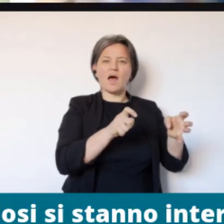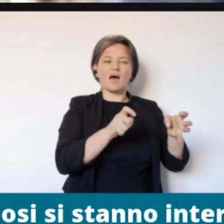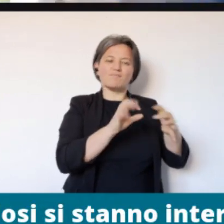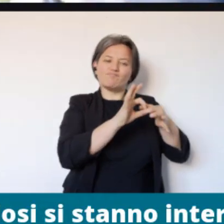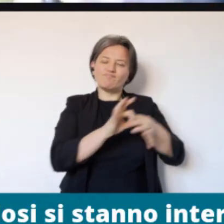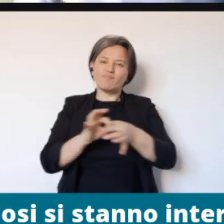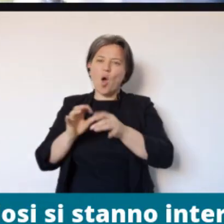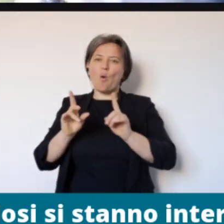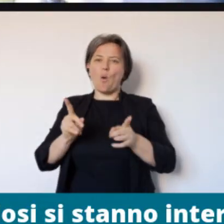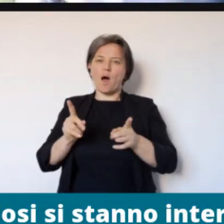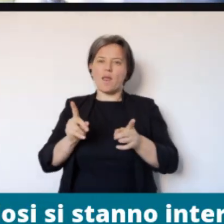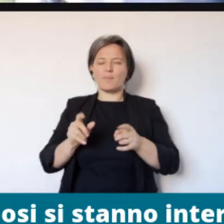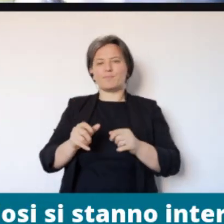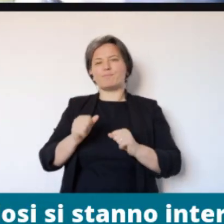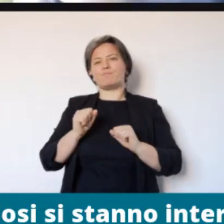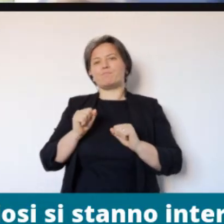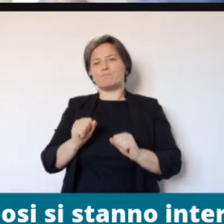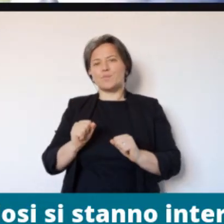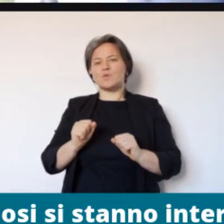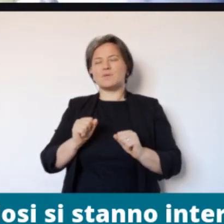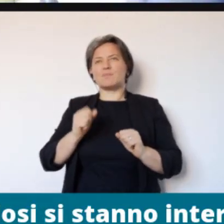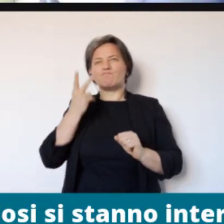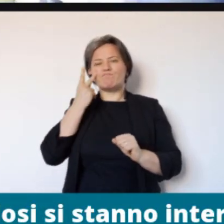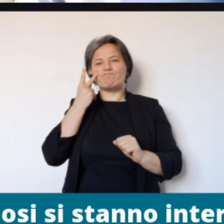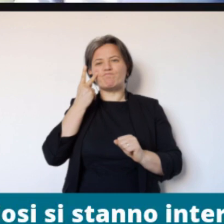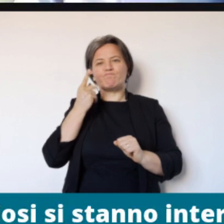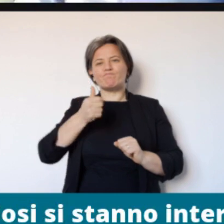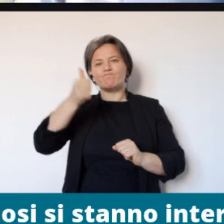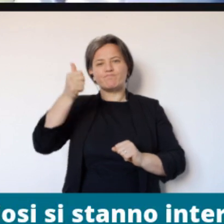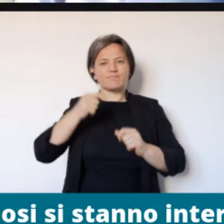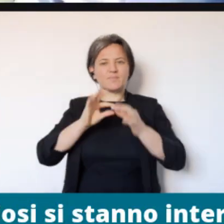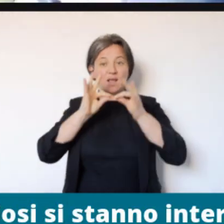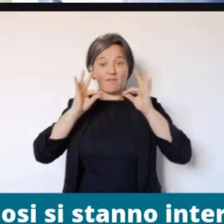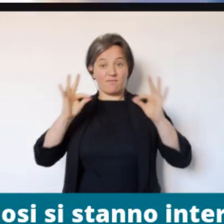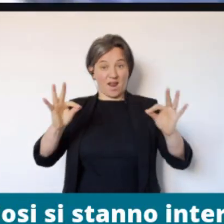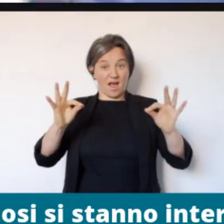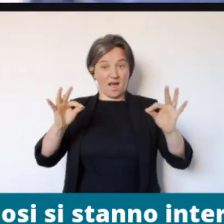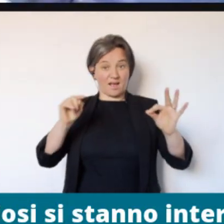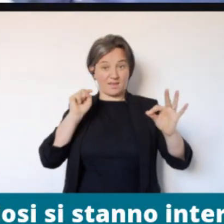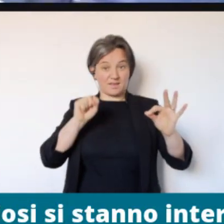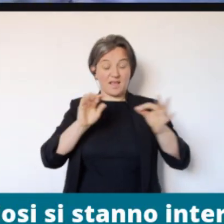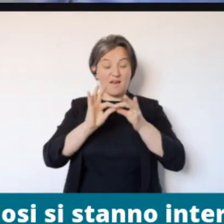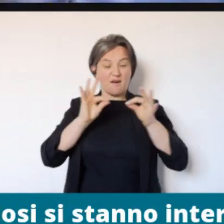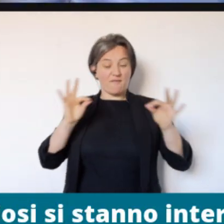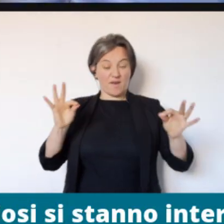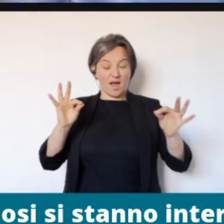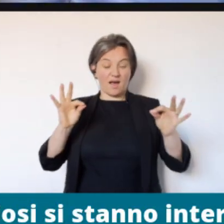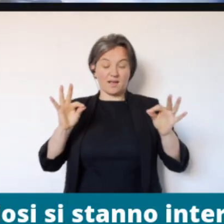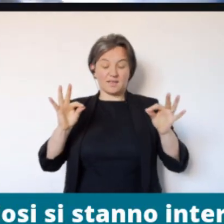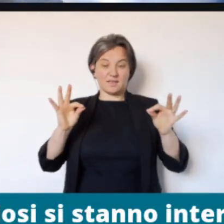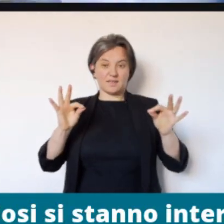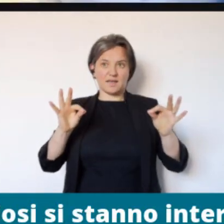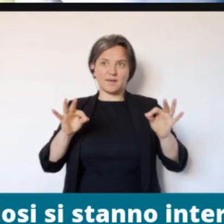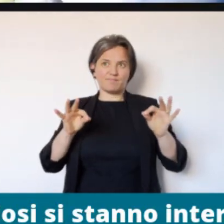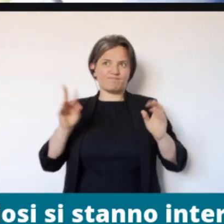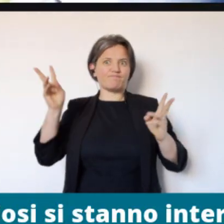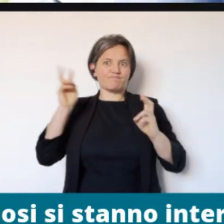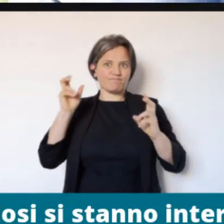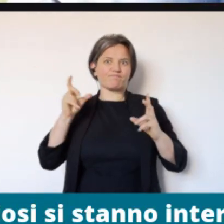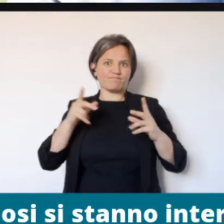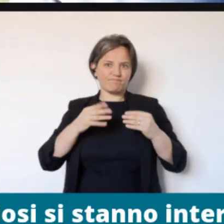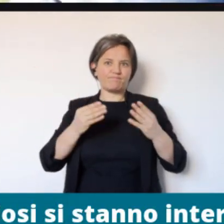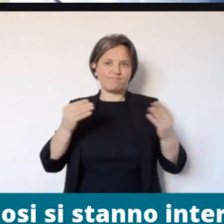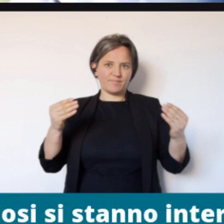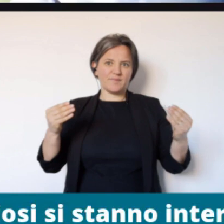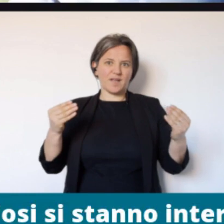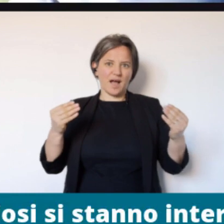innanzitutto, si può partire da una frase che ci ha accompagnato